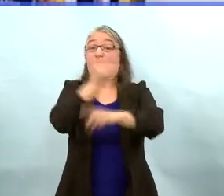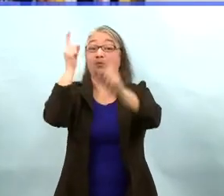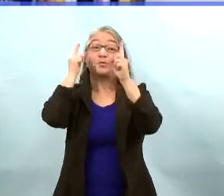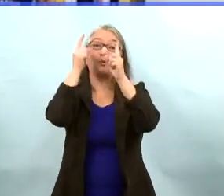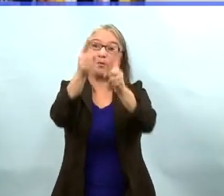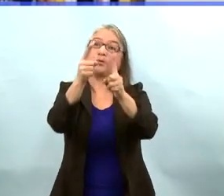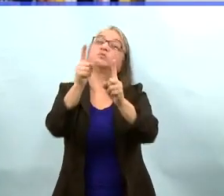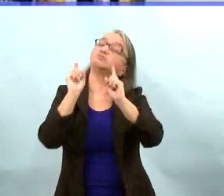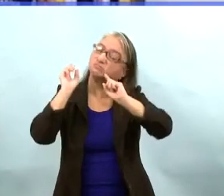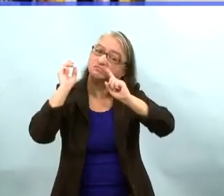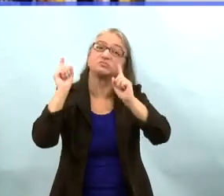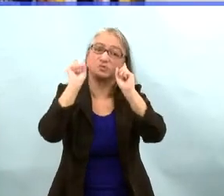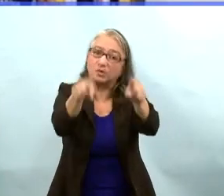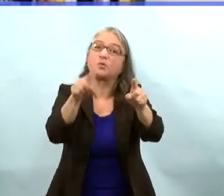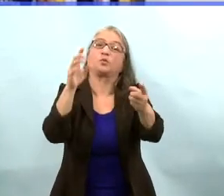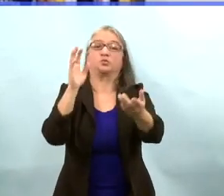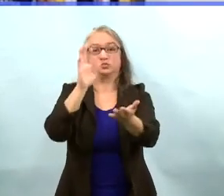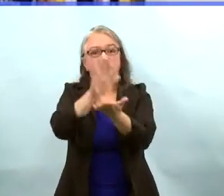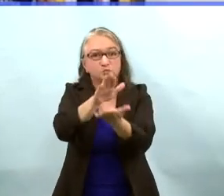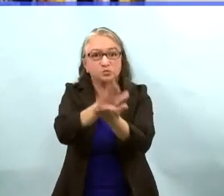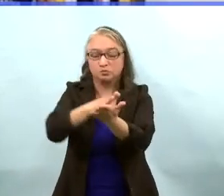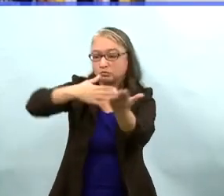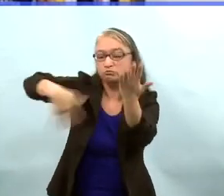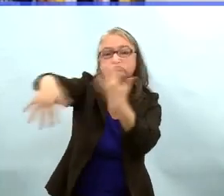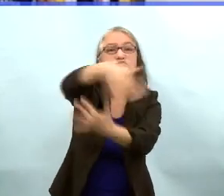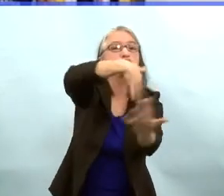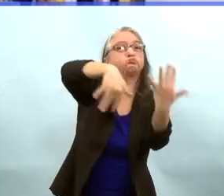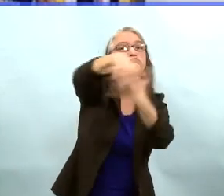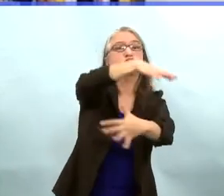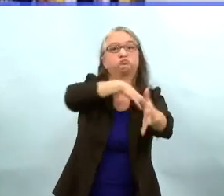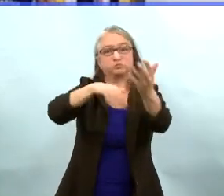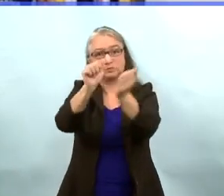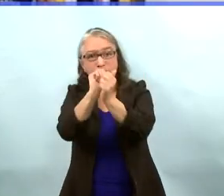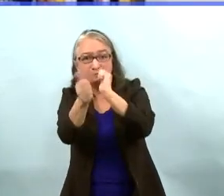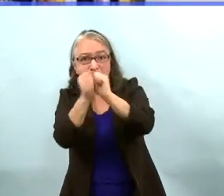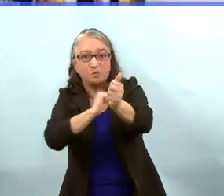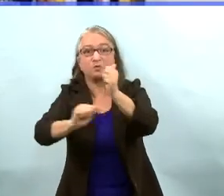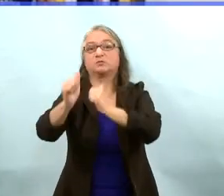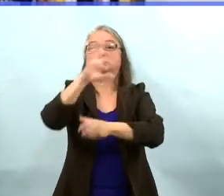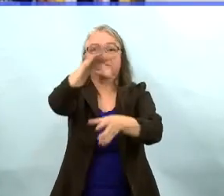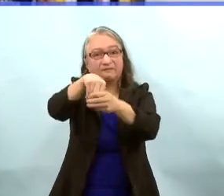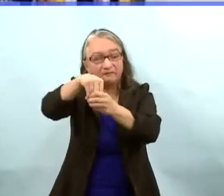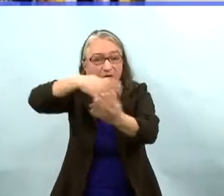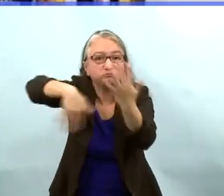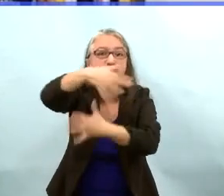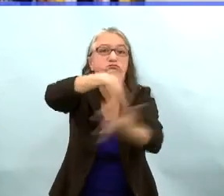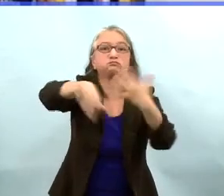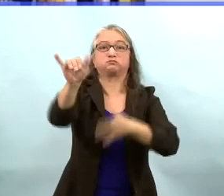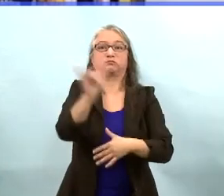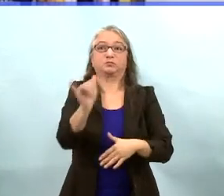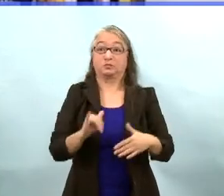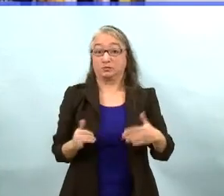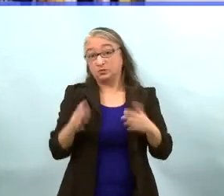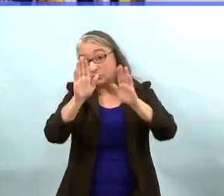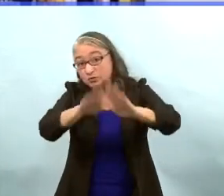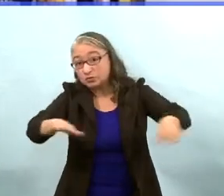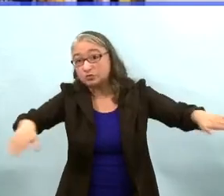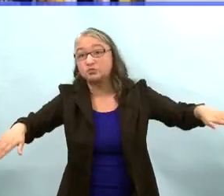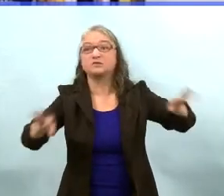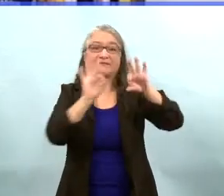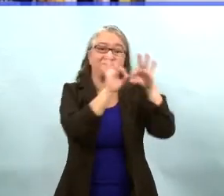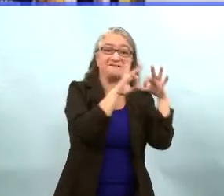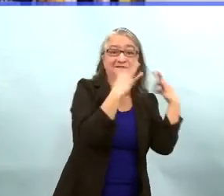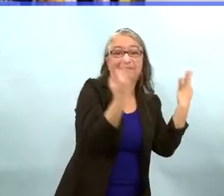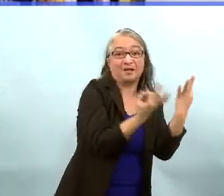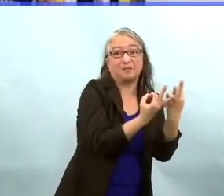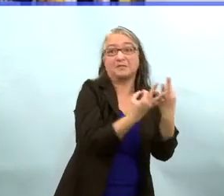des activités de récréation, de ces conditions qui sont sociales finalement. Donc, on veut que toutes les familles,